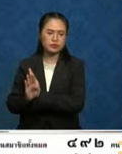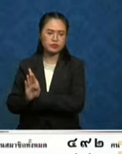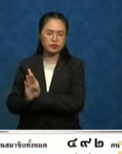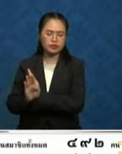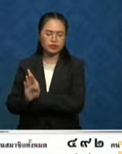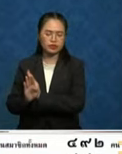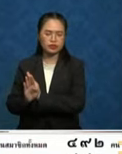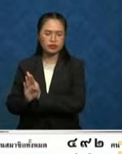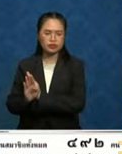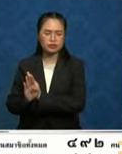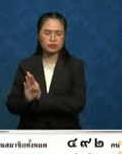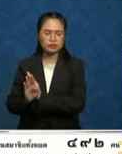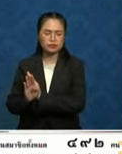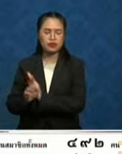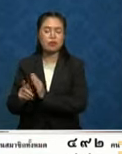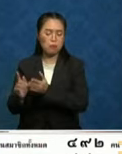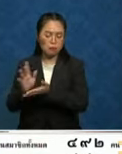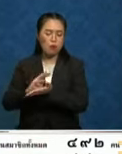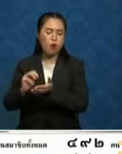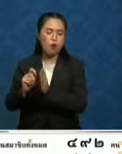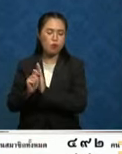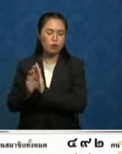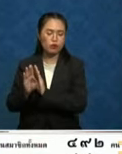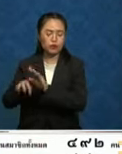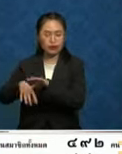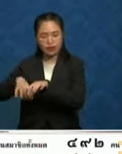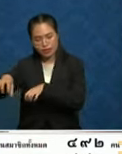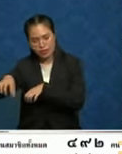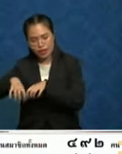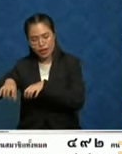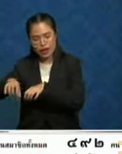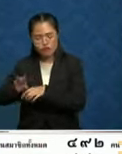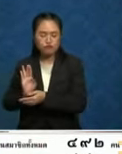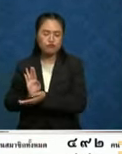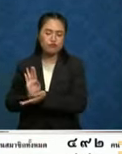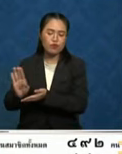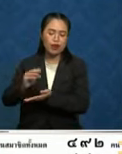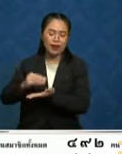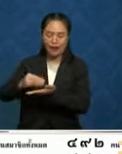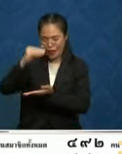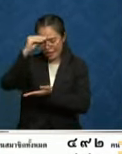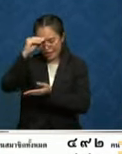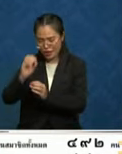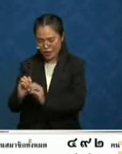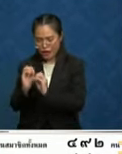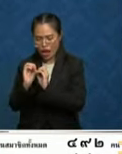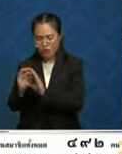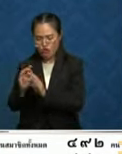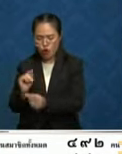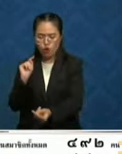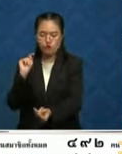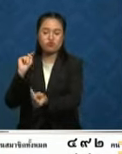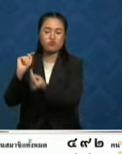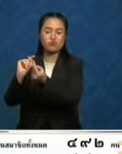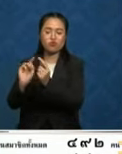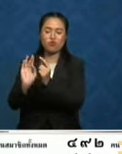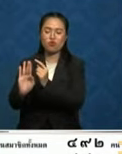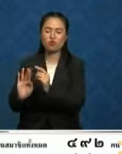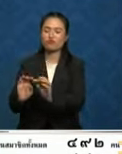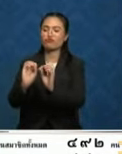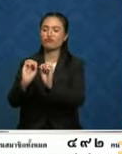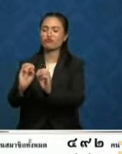สนใจนะครับในเรื่องของการบริหารจัดการสถาบันศึกษาเพื่อนักศึกษาหรือไม่เพราะว่าดู